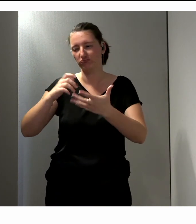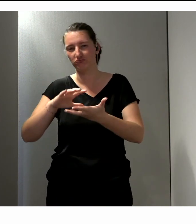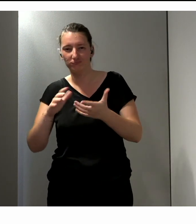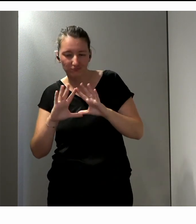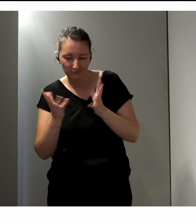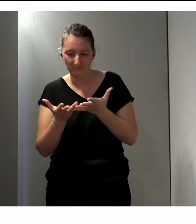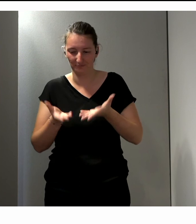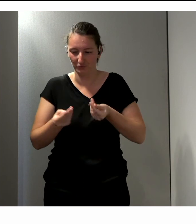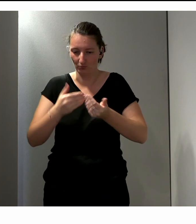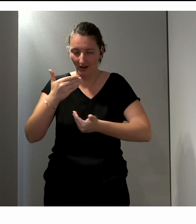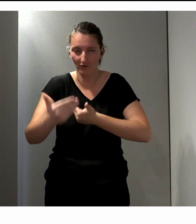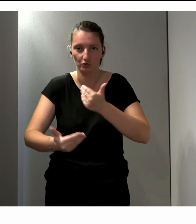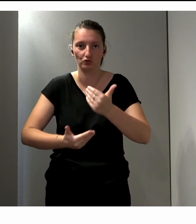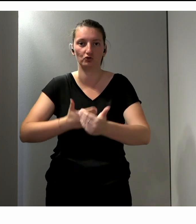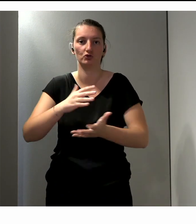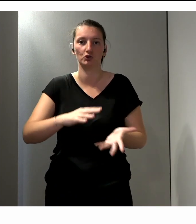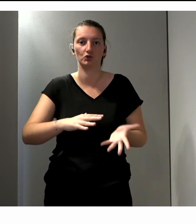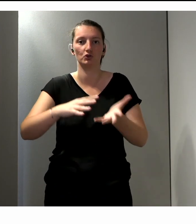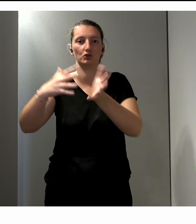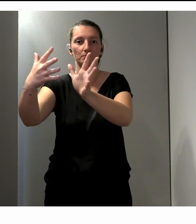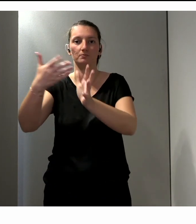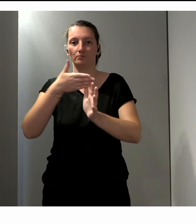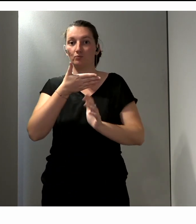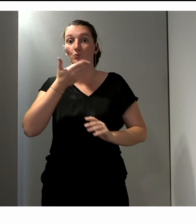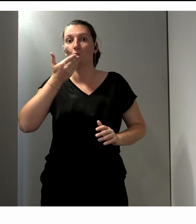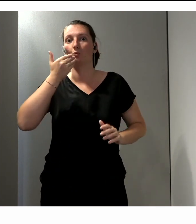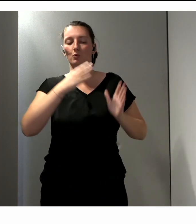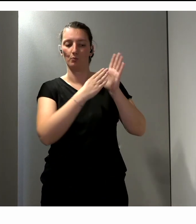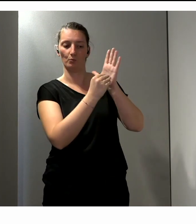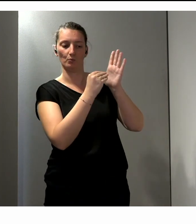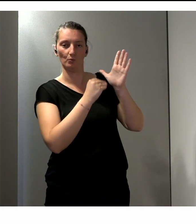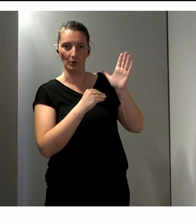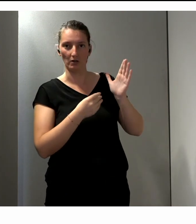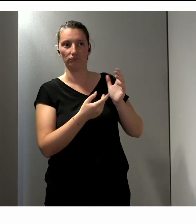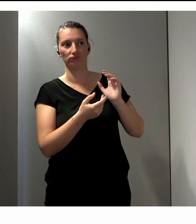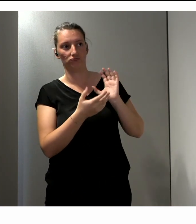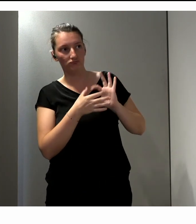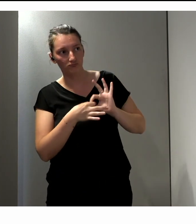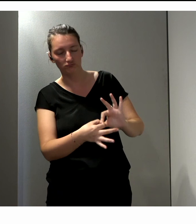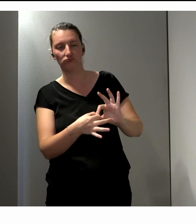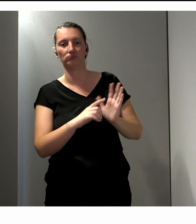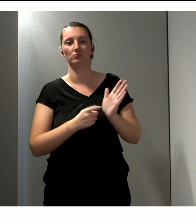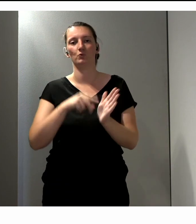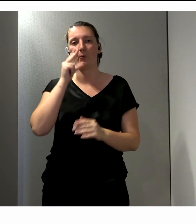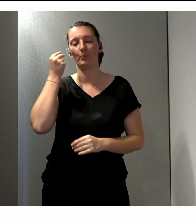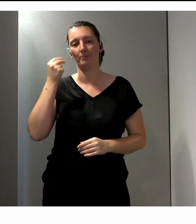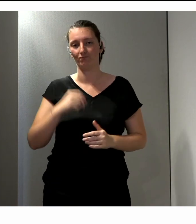d'avancer dans la mise en œuvre de modèles de handicap basés sur les droits de l'homme.